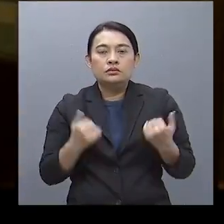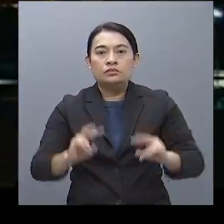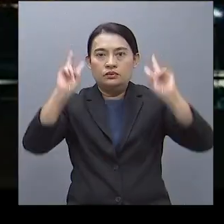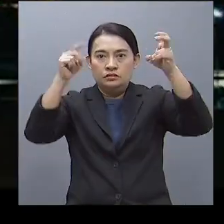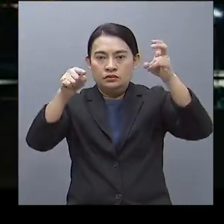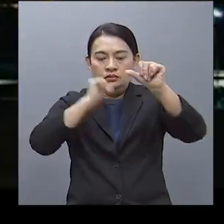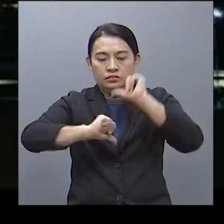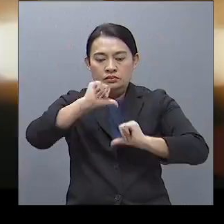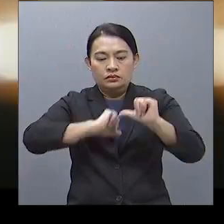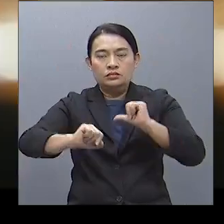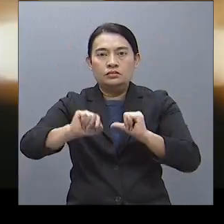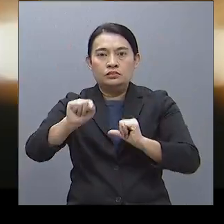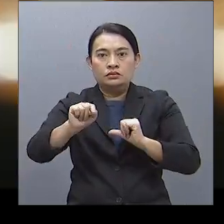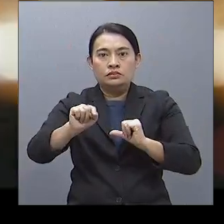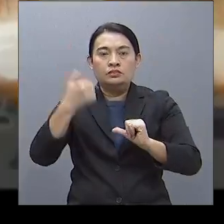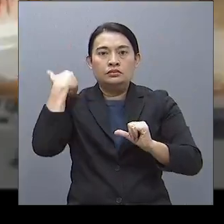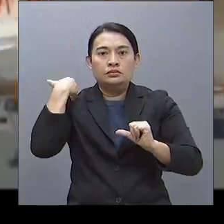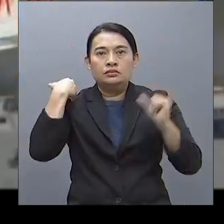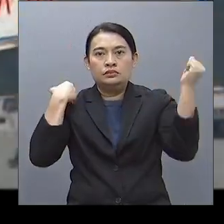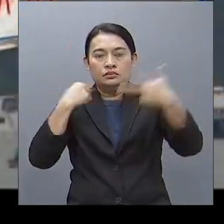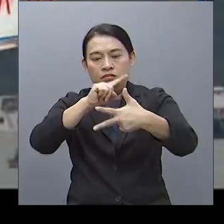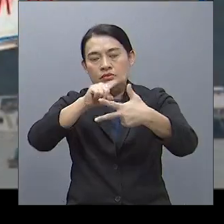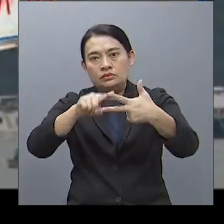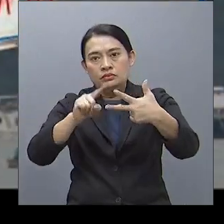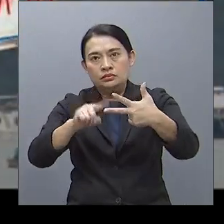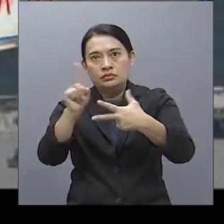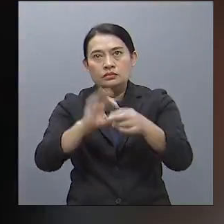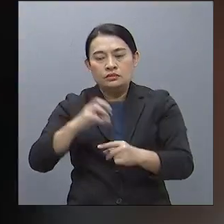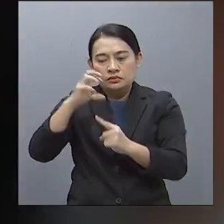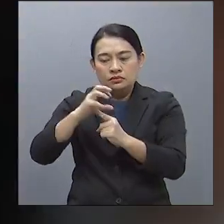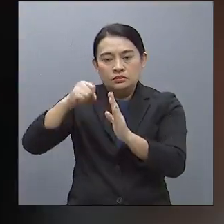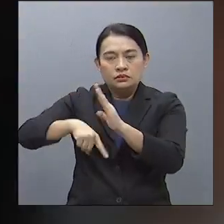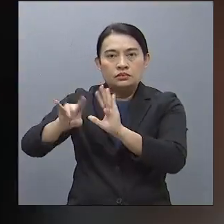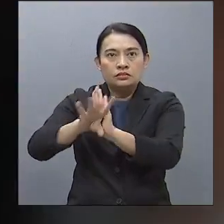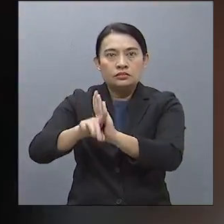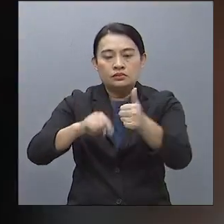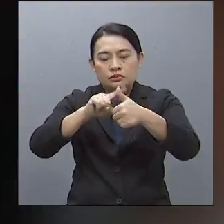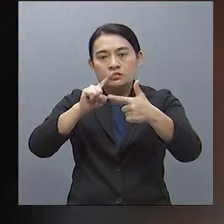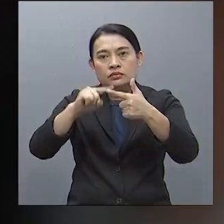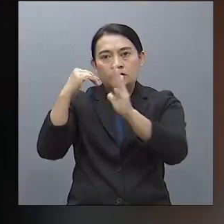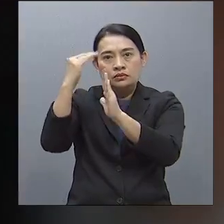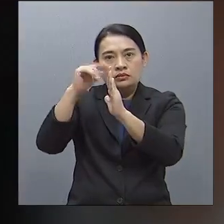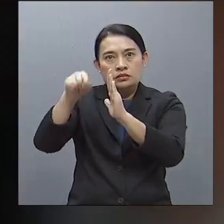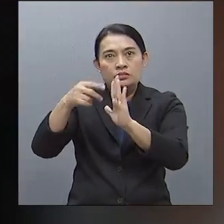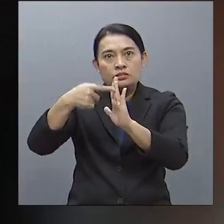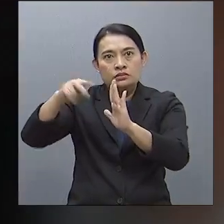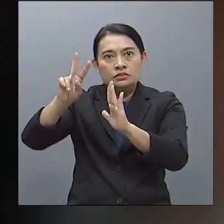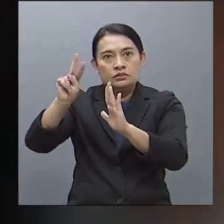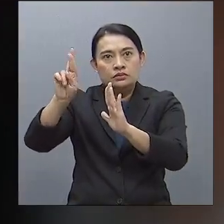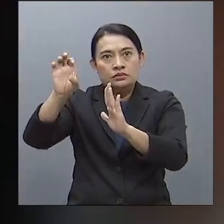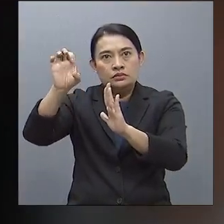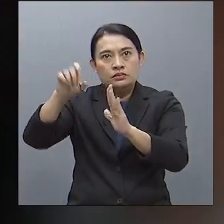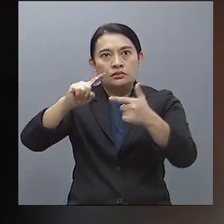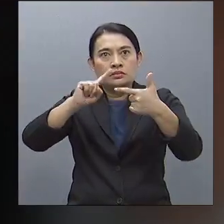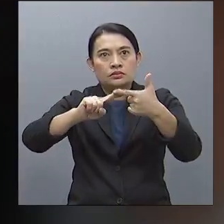ยแลนด์ในเฟสแรก3เรื่องได้แก่ภาคตะวันออกเรื่องพัทยาซอยสุดท้ายภาคเหนือเรื่องเพรีนะคะเรื่องเ